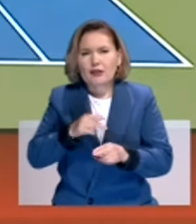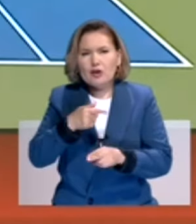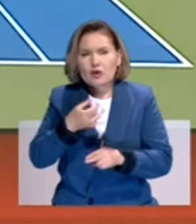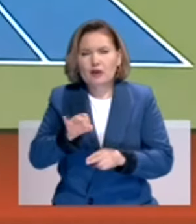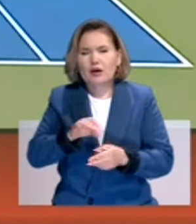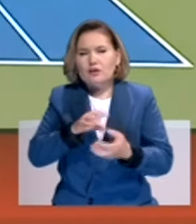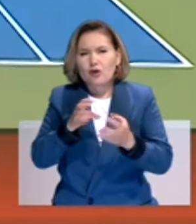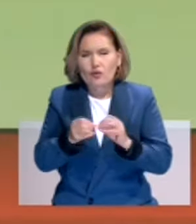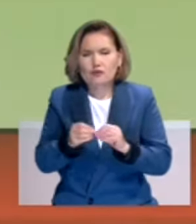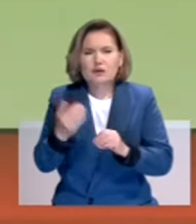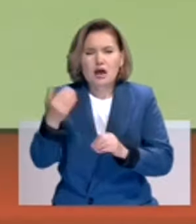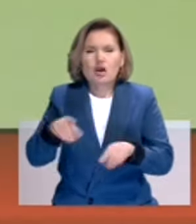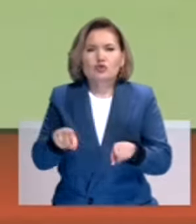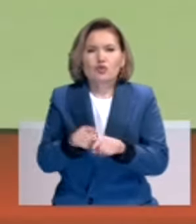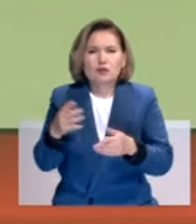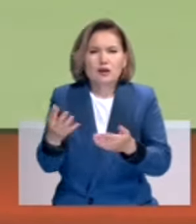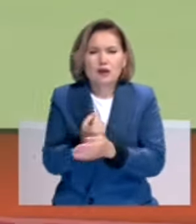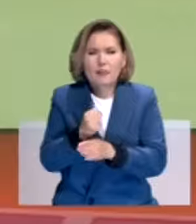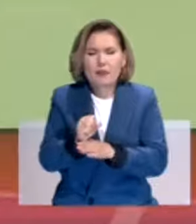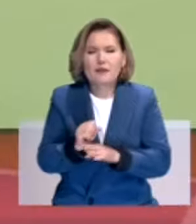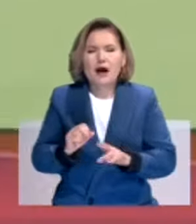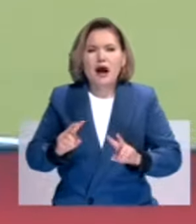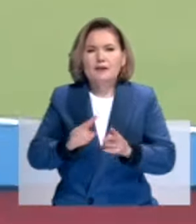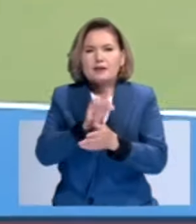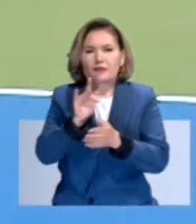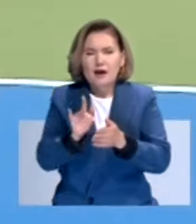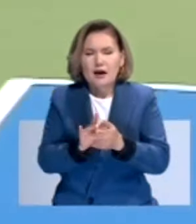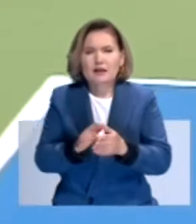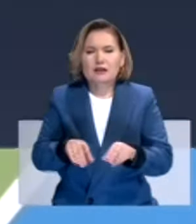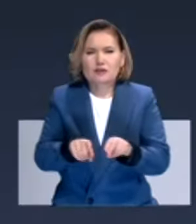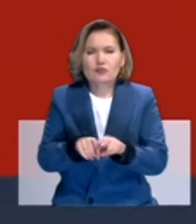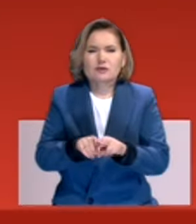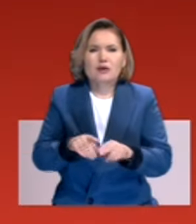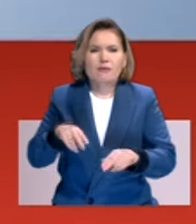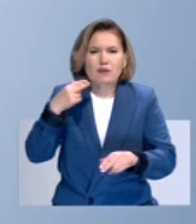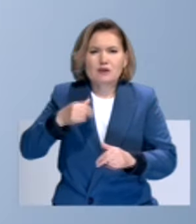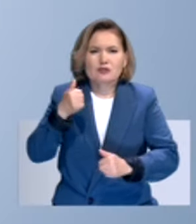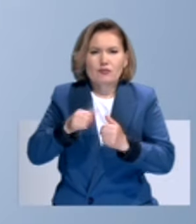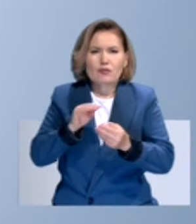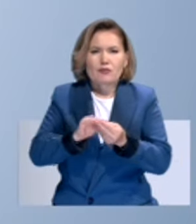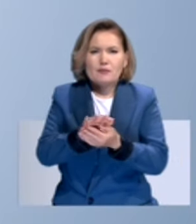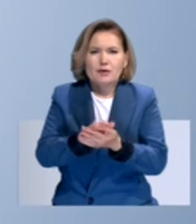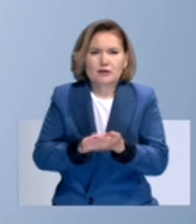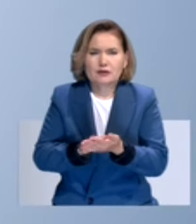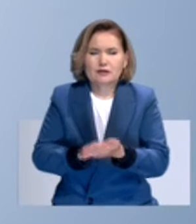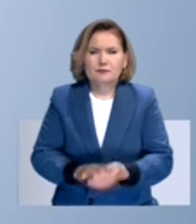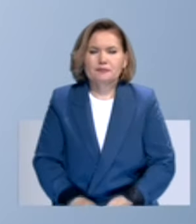норвегиялық спортшыны жеңді. Астанадағы президент кубогы қалай өтіп жатыр?